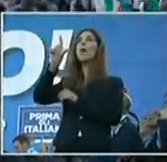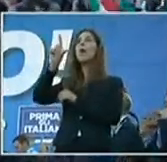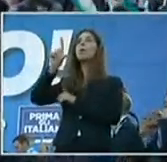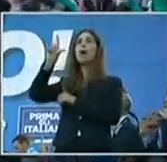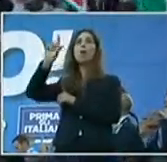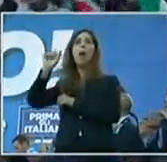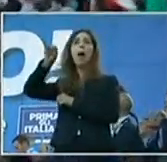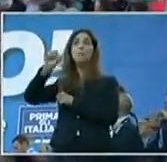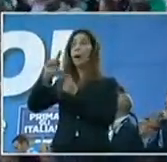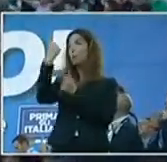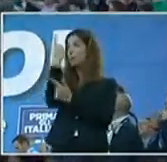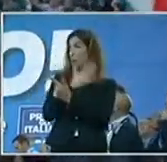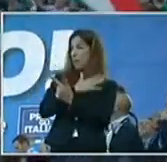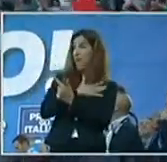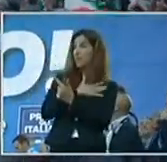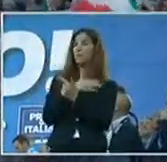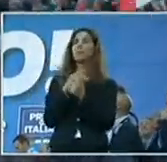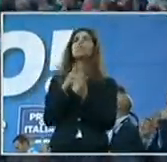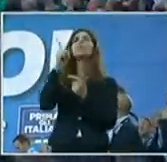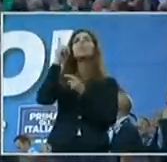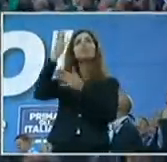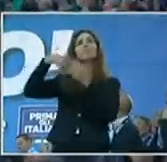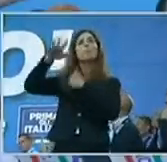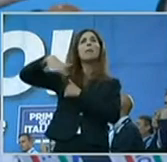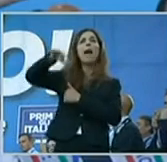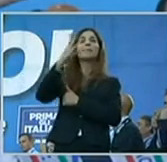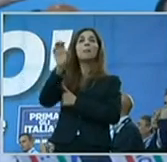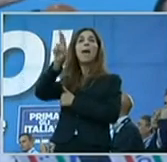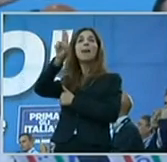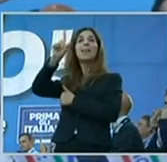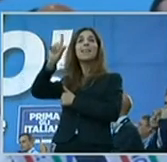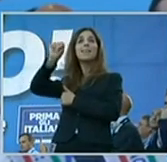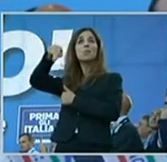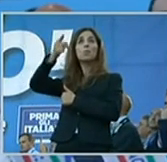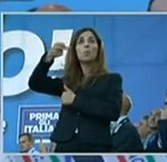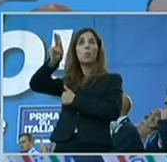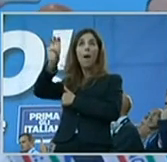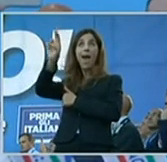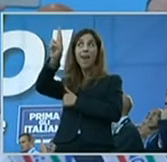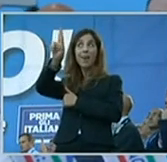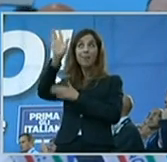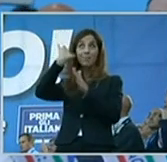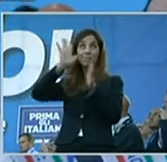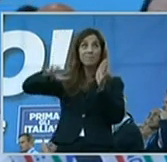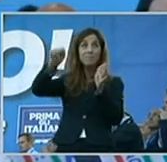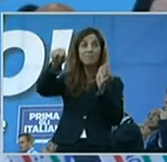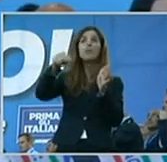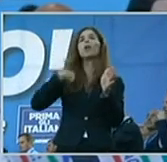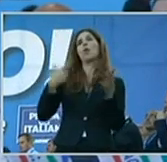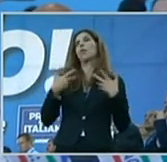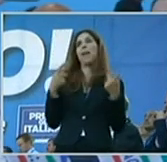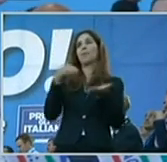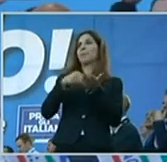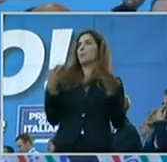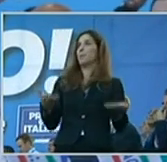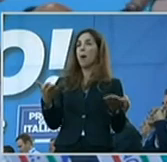piazza del Primo Maggio, la piazza di Berlinguer. Io sono contento di essere qua e sono convinto che in